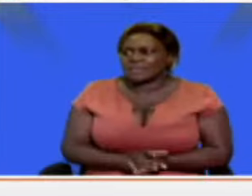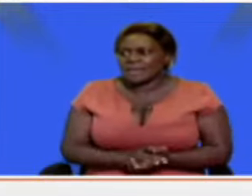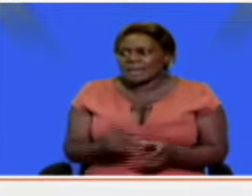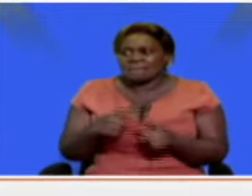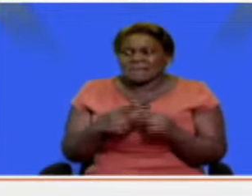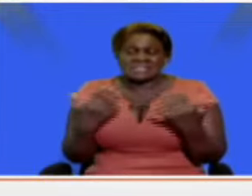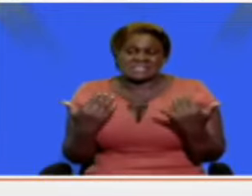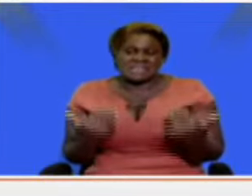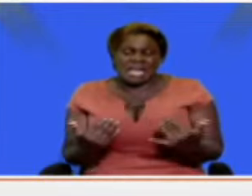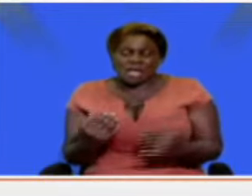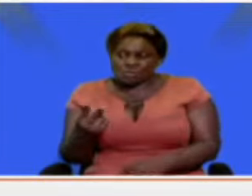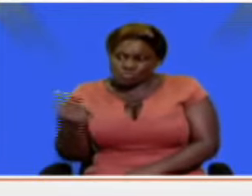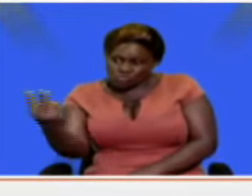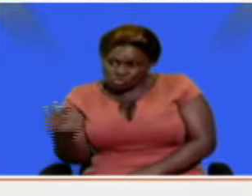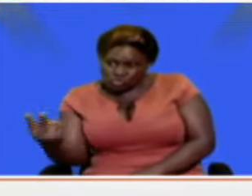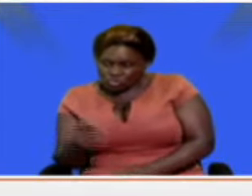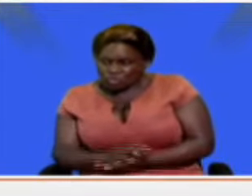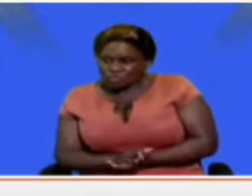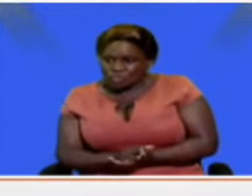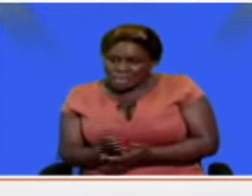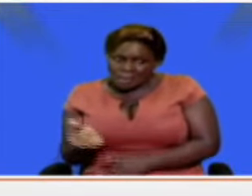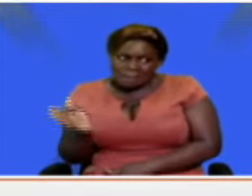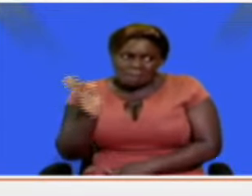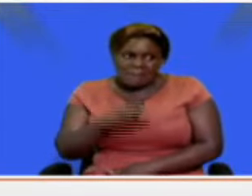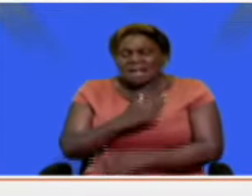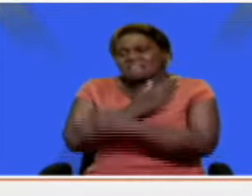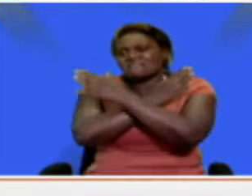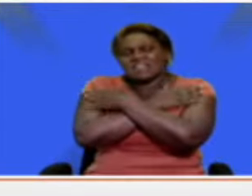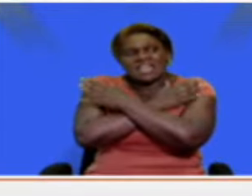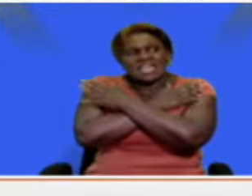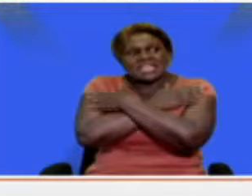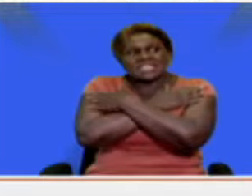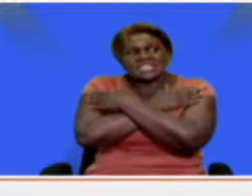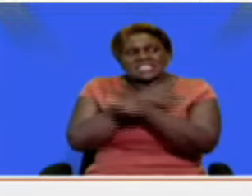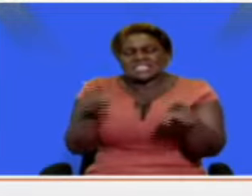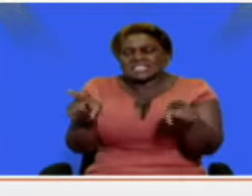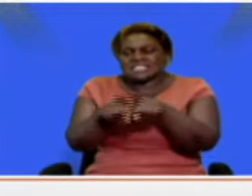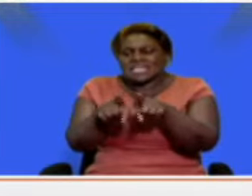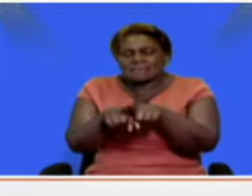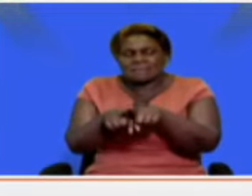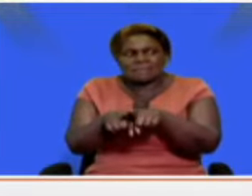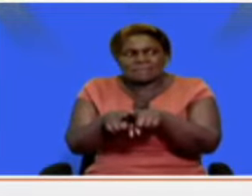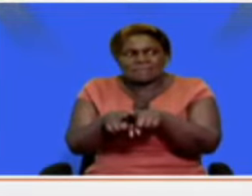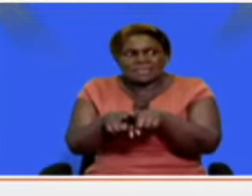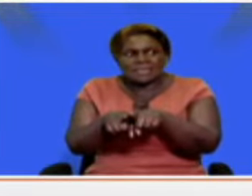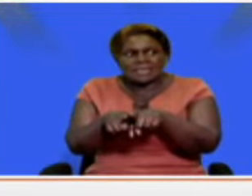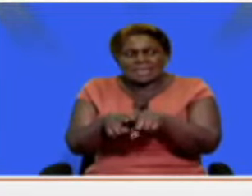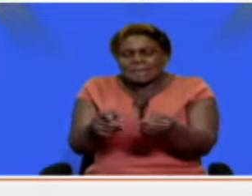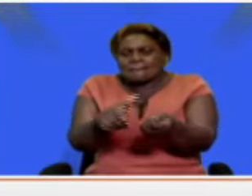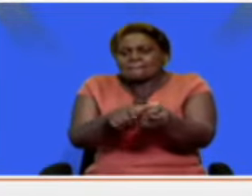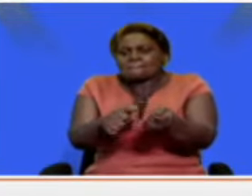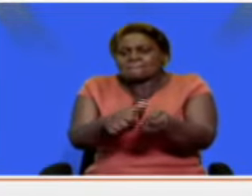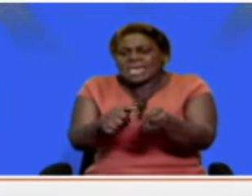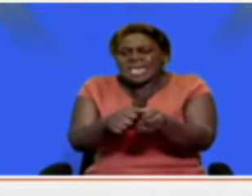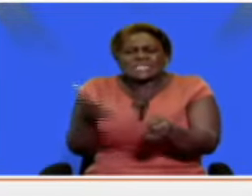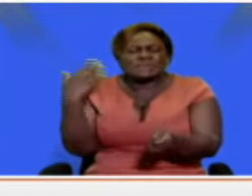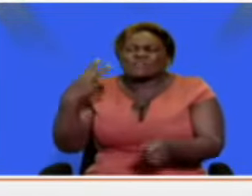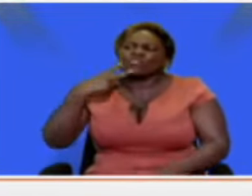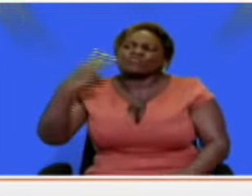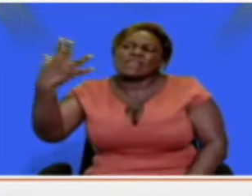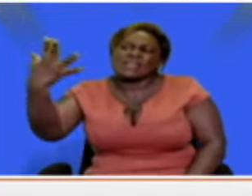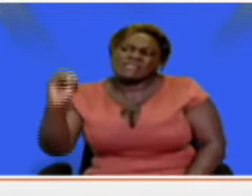Lakini sasa wewe enjoy na moya kwa sababu tumerudi kwa marafiki na tumerudi vinyi ile mahindi korokoro tulipata